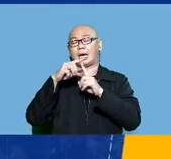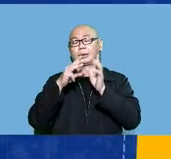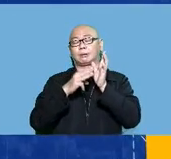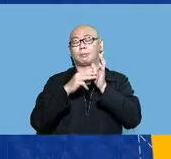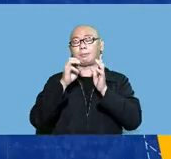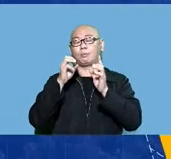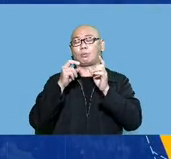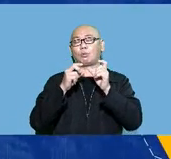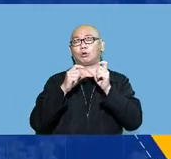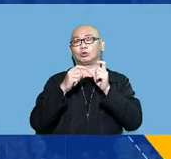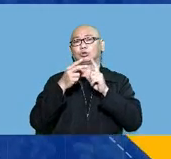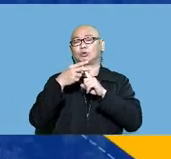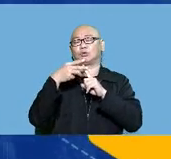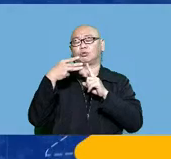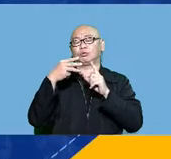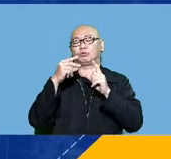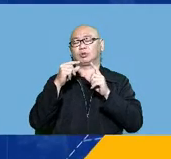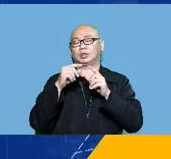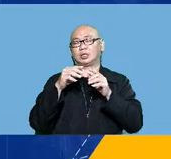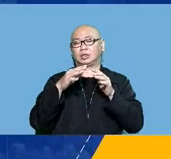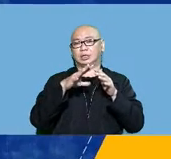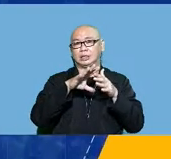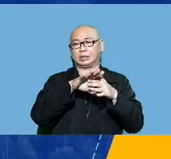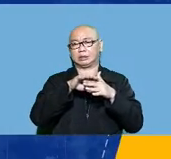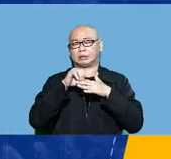karena proses turbulensi